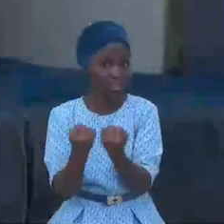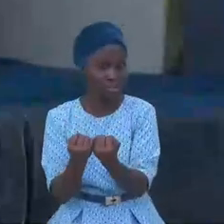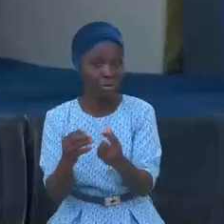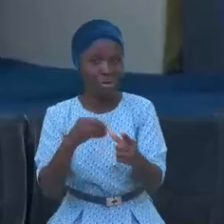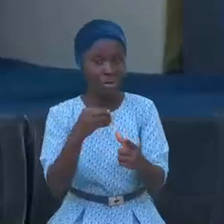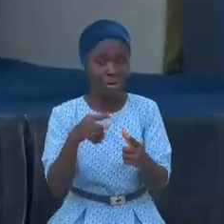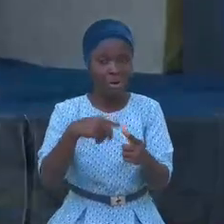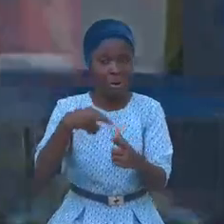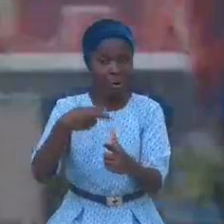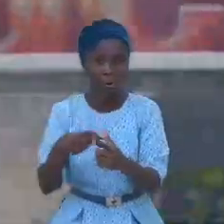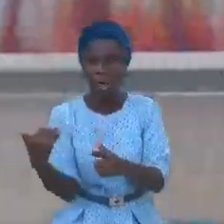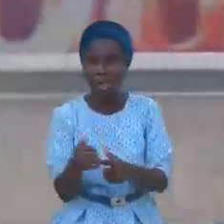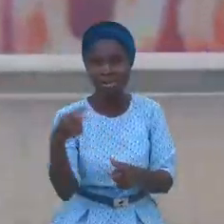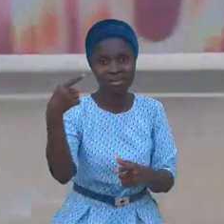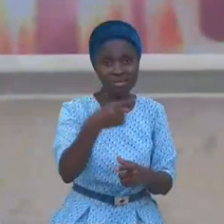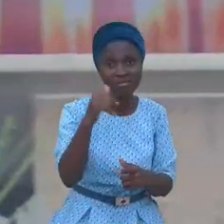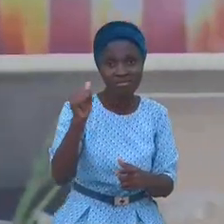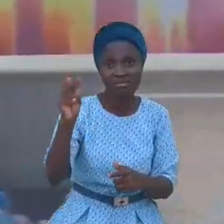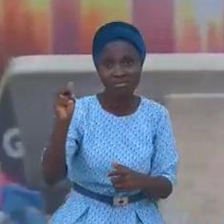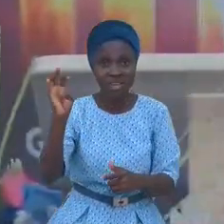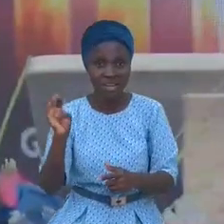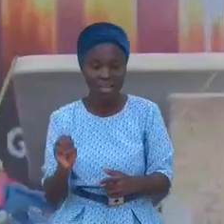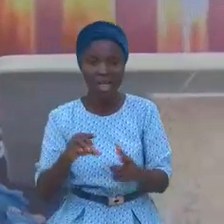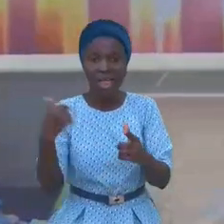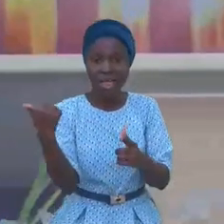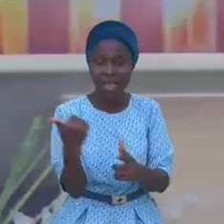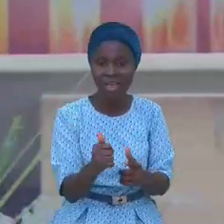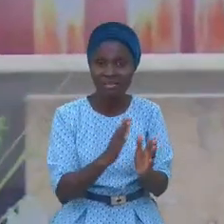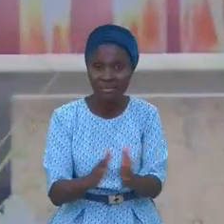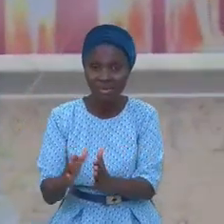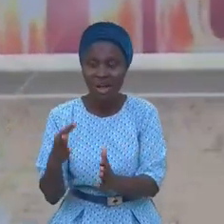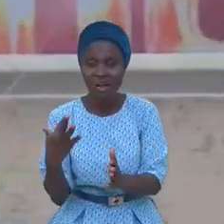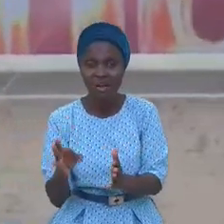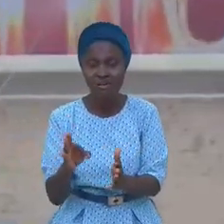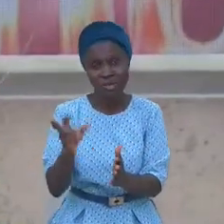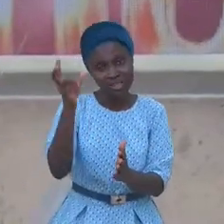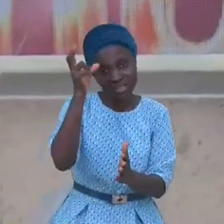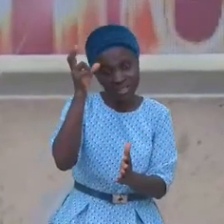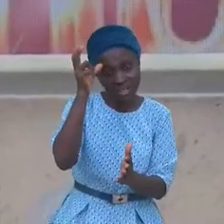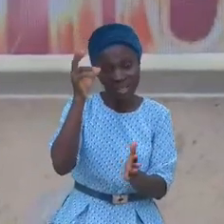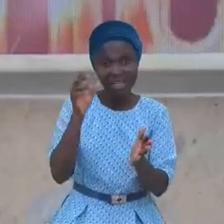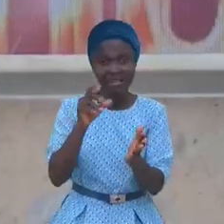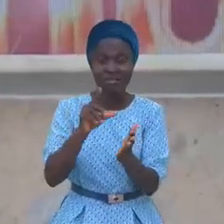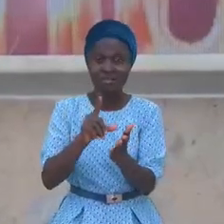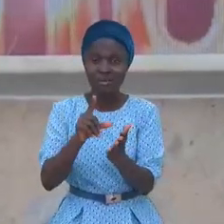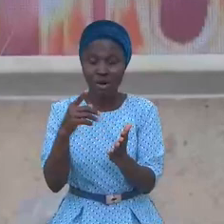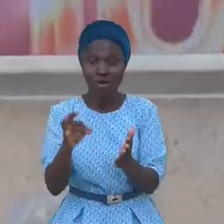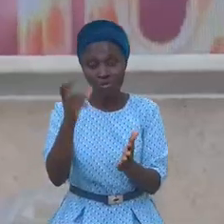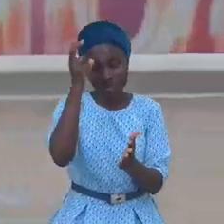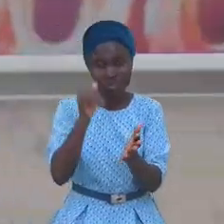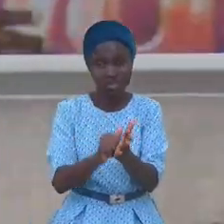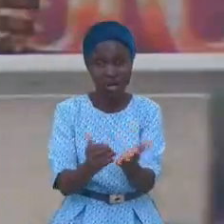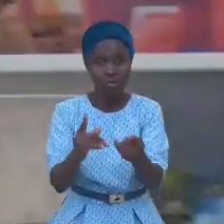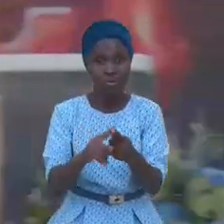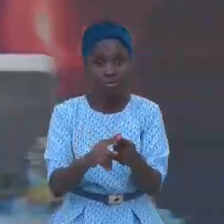va venir, toute stratégie du diable qui va vouloir venir pour te déplacer et pour détourner